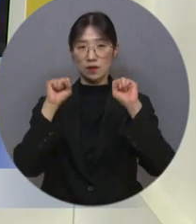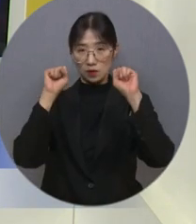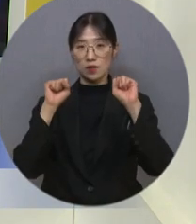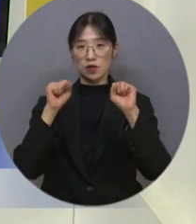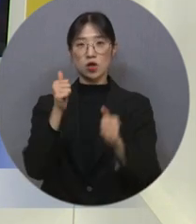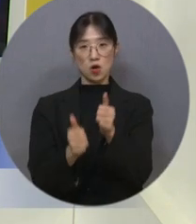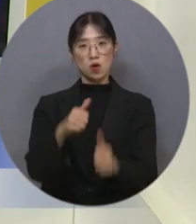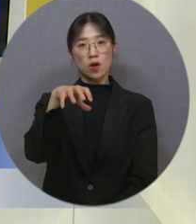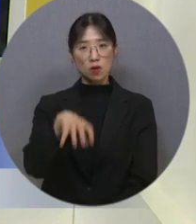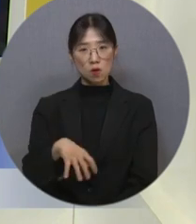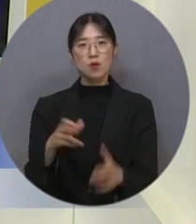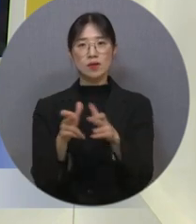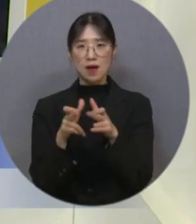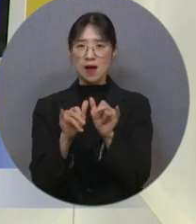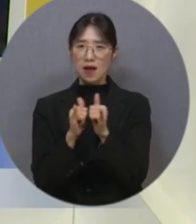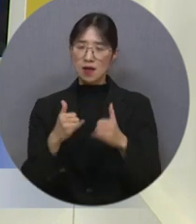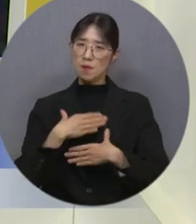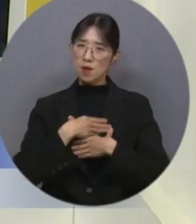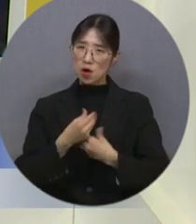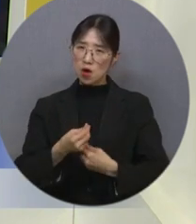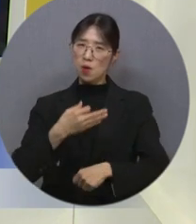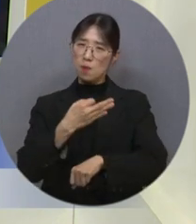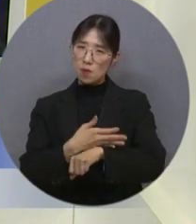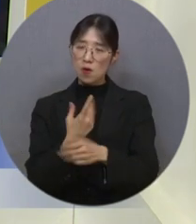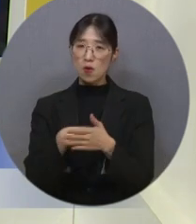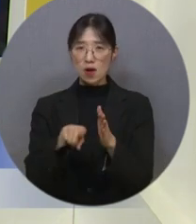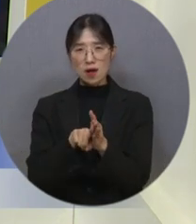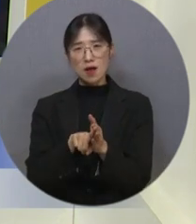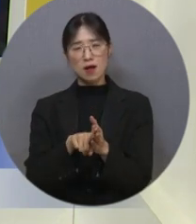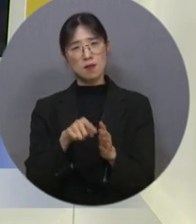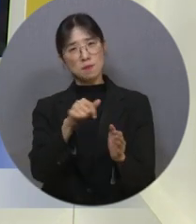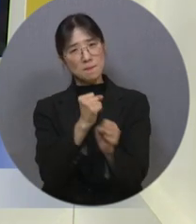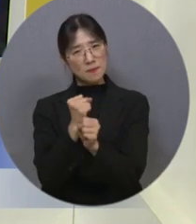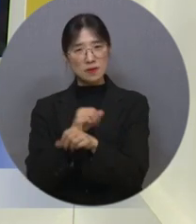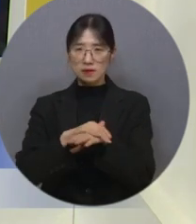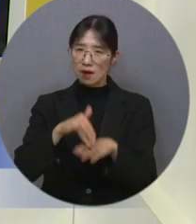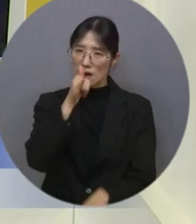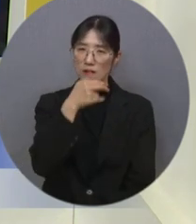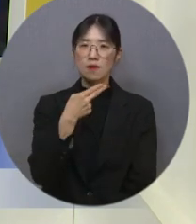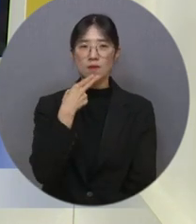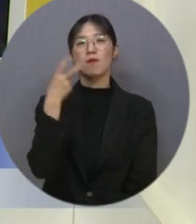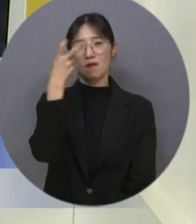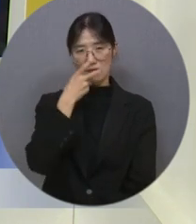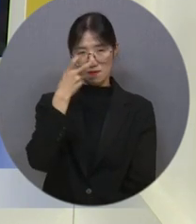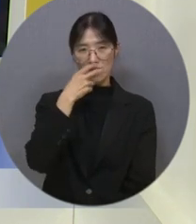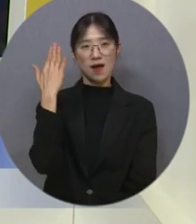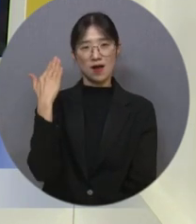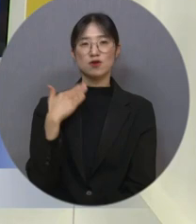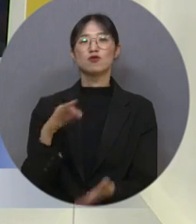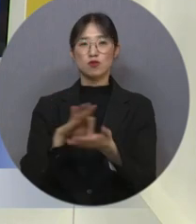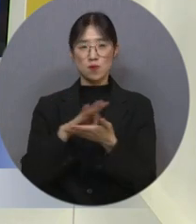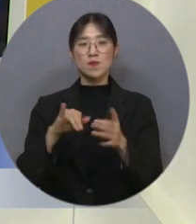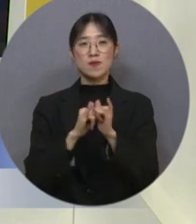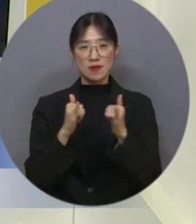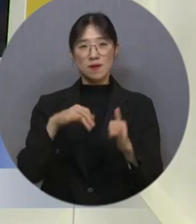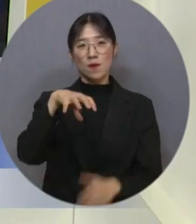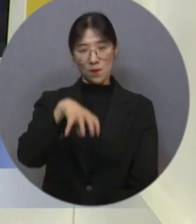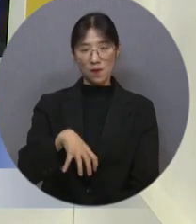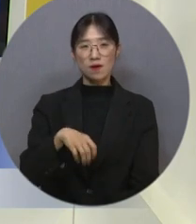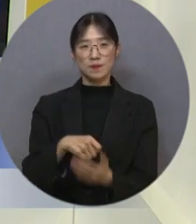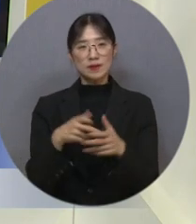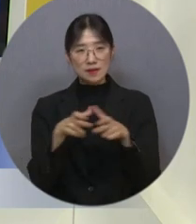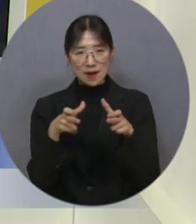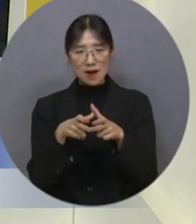경기장에 장애인 편의시설은 잘 갖춰져 있을까요 한국소비자원이 전국 스포츠 경기장 21곳에 장애인